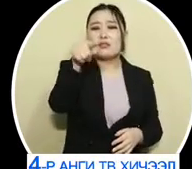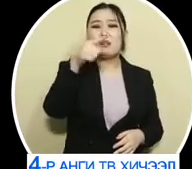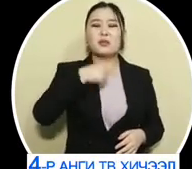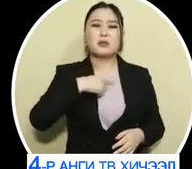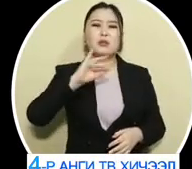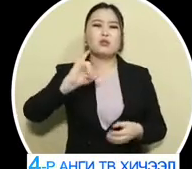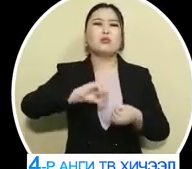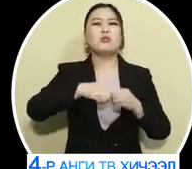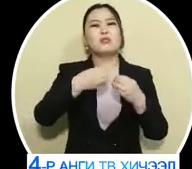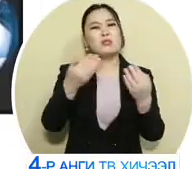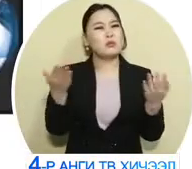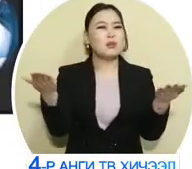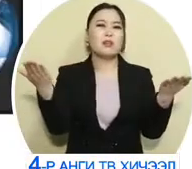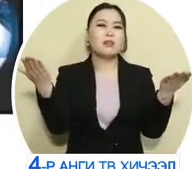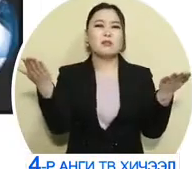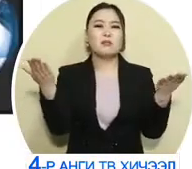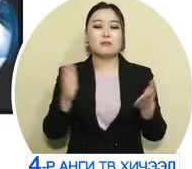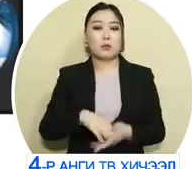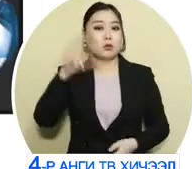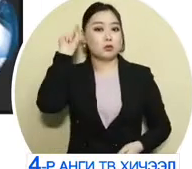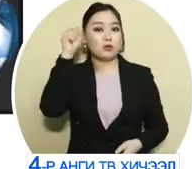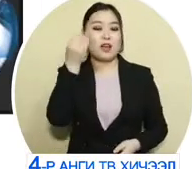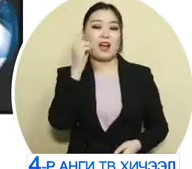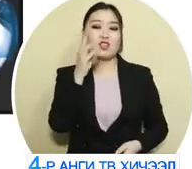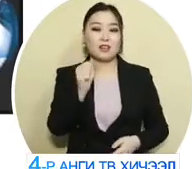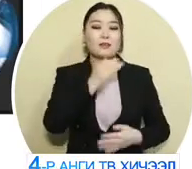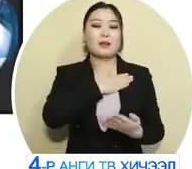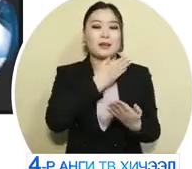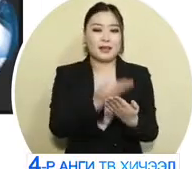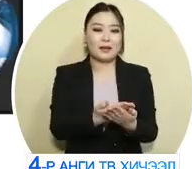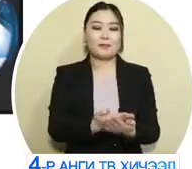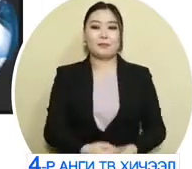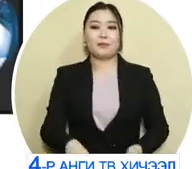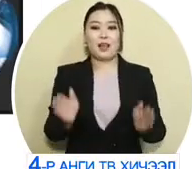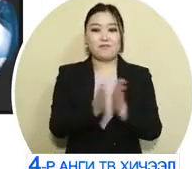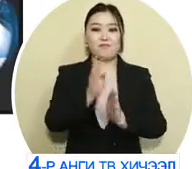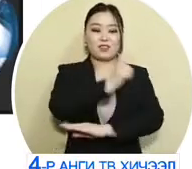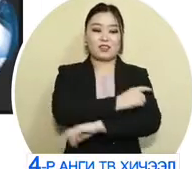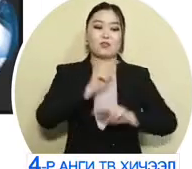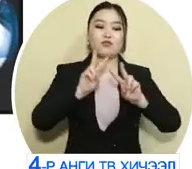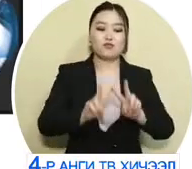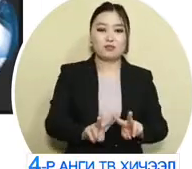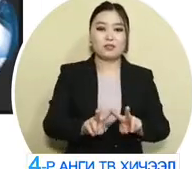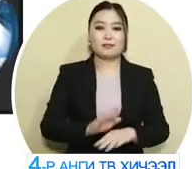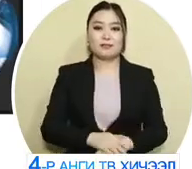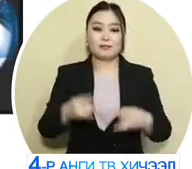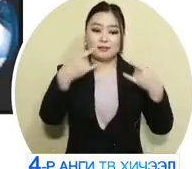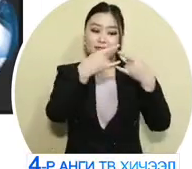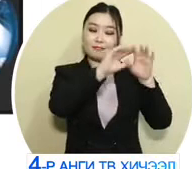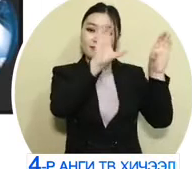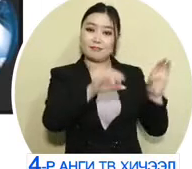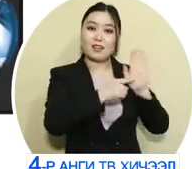юу хийнэ? Сурагч Айшада баярлалаа. Хамтдаа хичээлээ үргэлжлүүлье. Дэлгэсэн дээр гарч